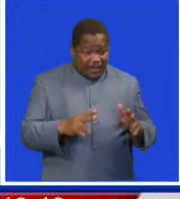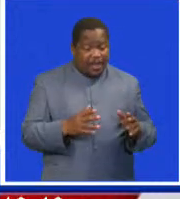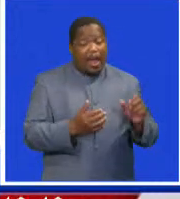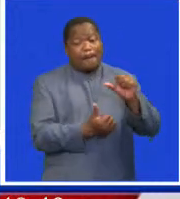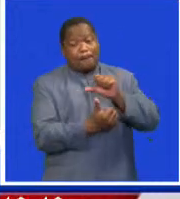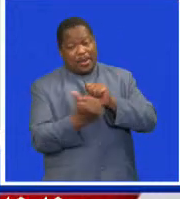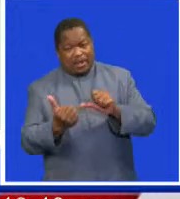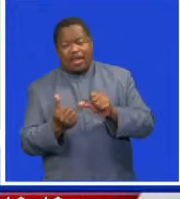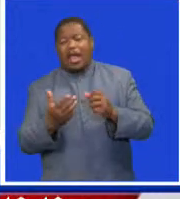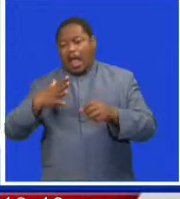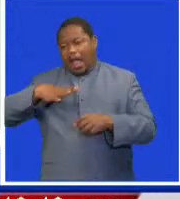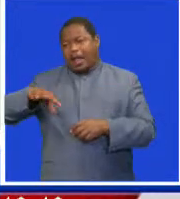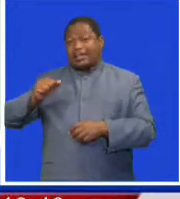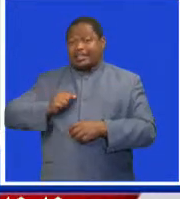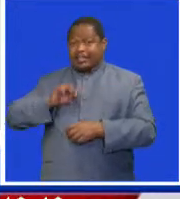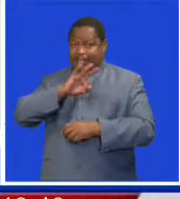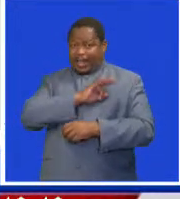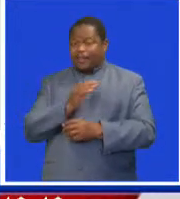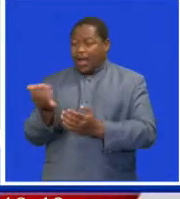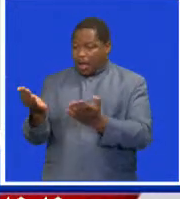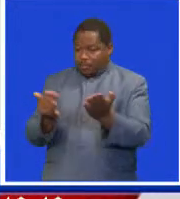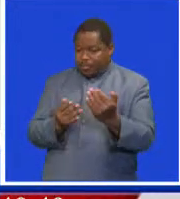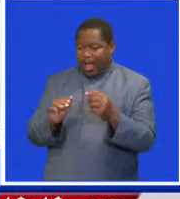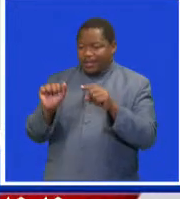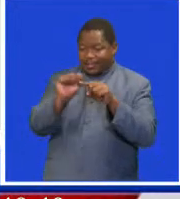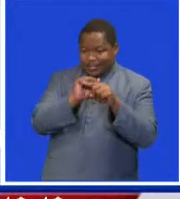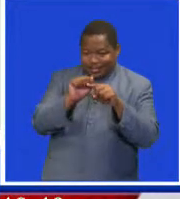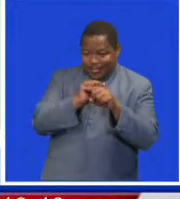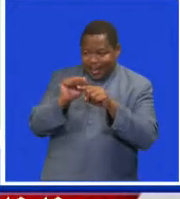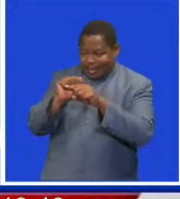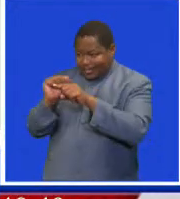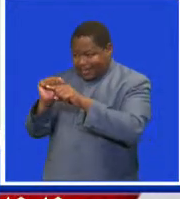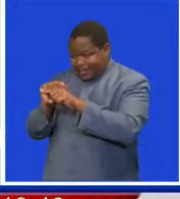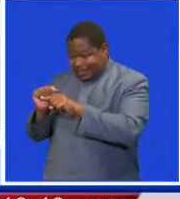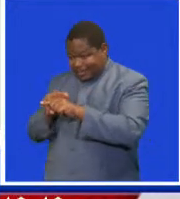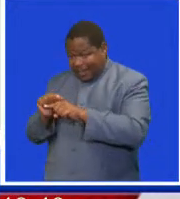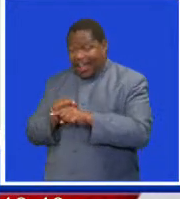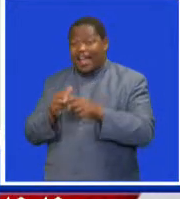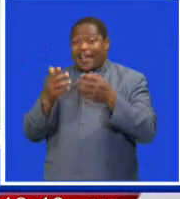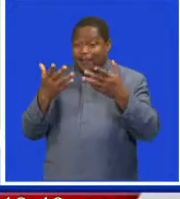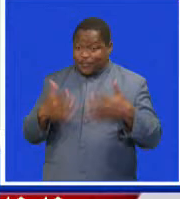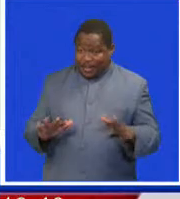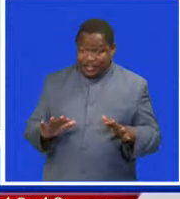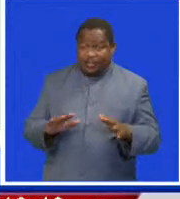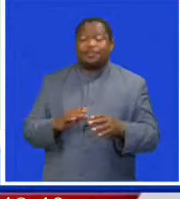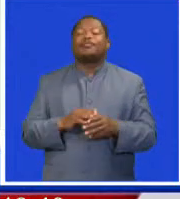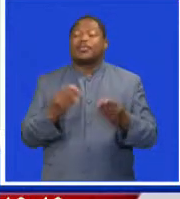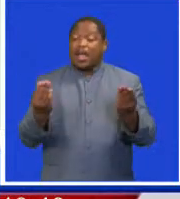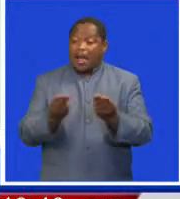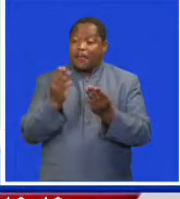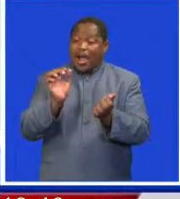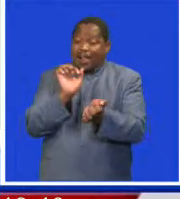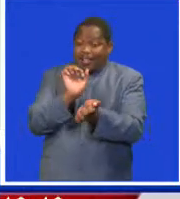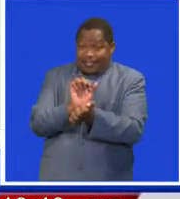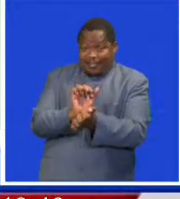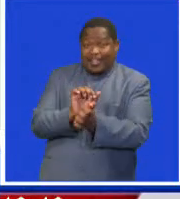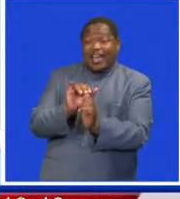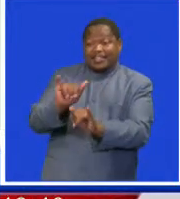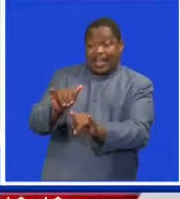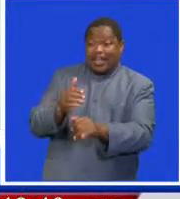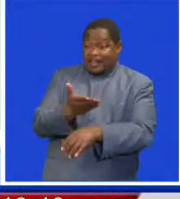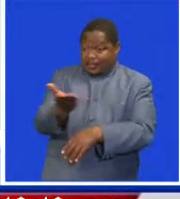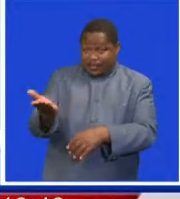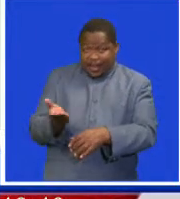bafundisana nalabanye kodwa safundiswa nalabanye waphindze futhi kwasekufundiswa ke nanawo lama English lenekhathi ngokuthi